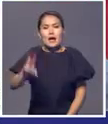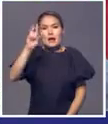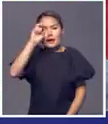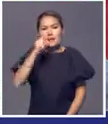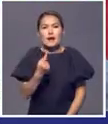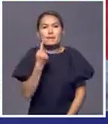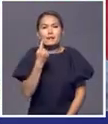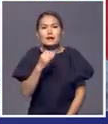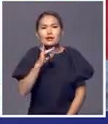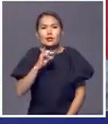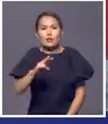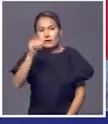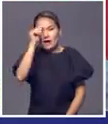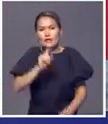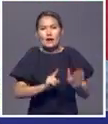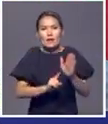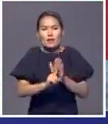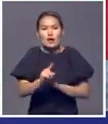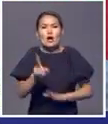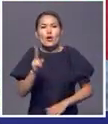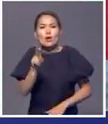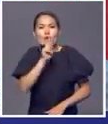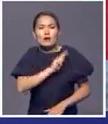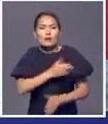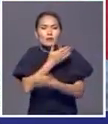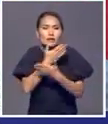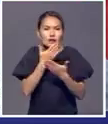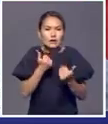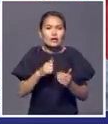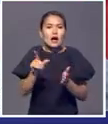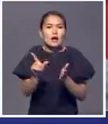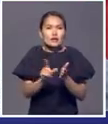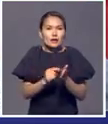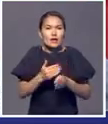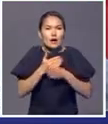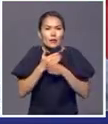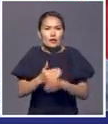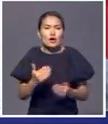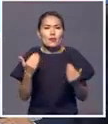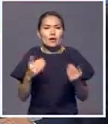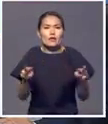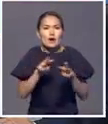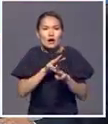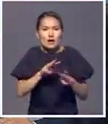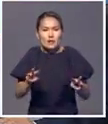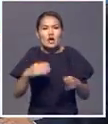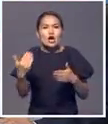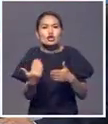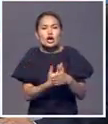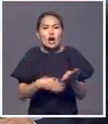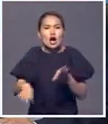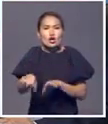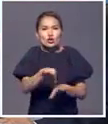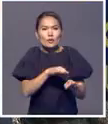Елімізде бірінші маусымнан бастап жұмыссыздарға әлеуметтік жәрдемақы төленеді. Бұл денсаулық сақтау және әлеуметтік даму министрлігінің жаңа жобасы бойынша